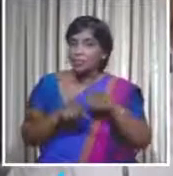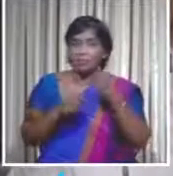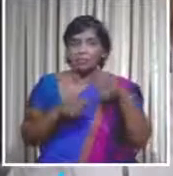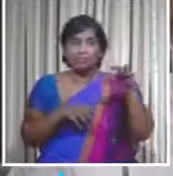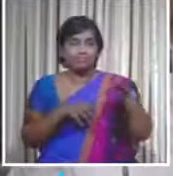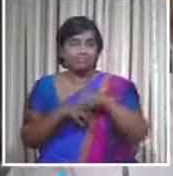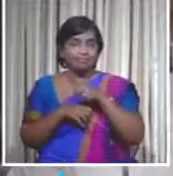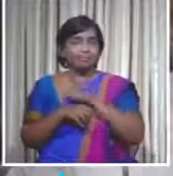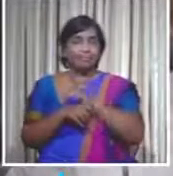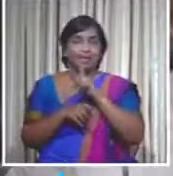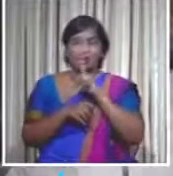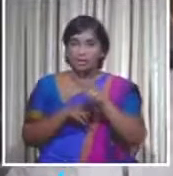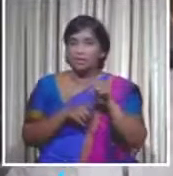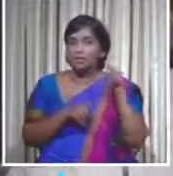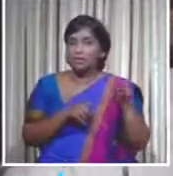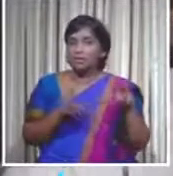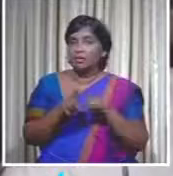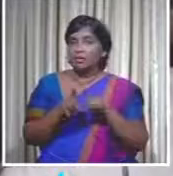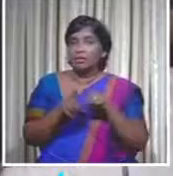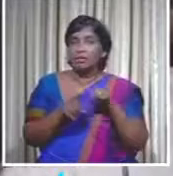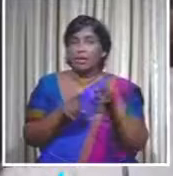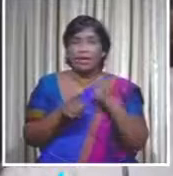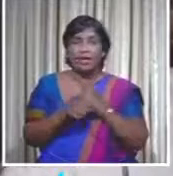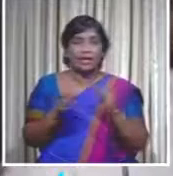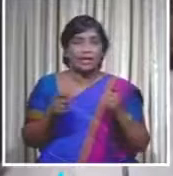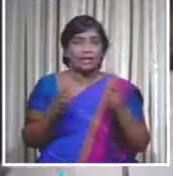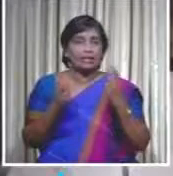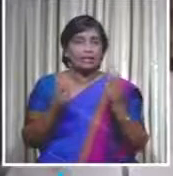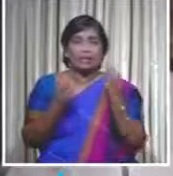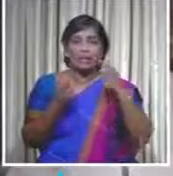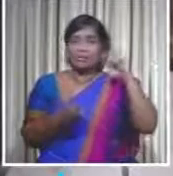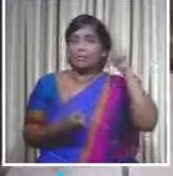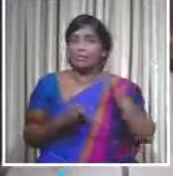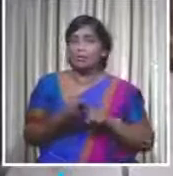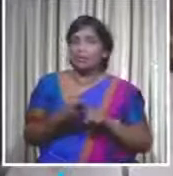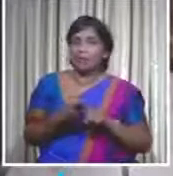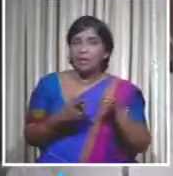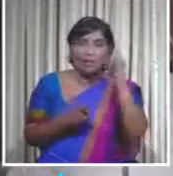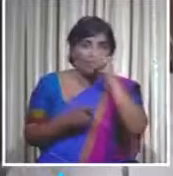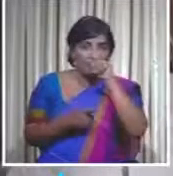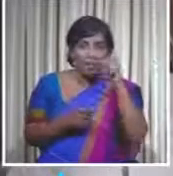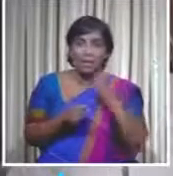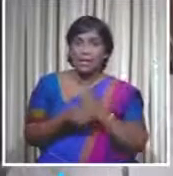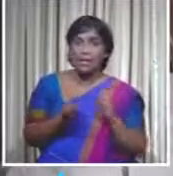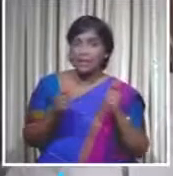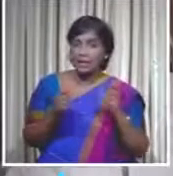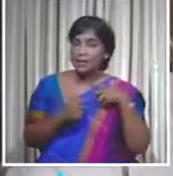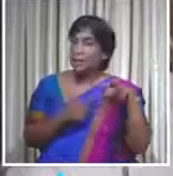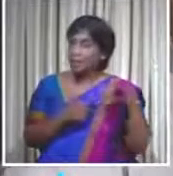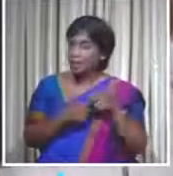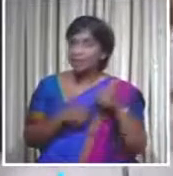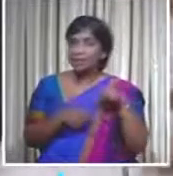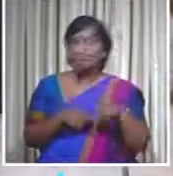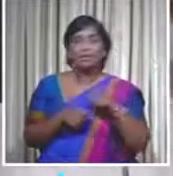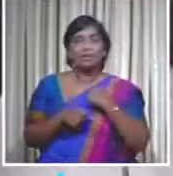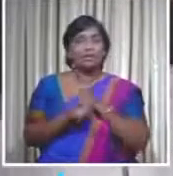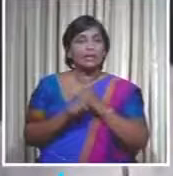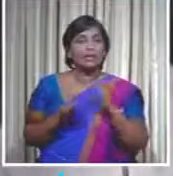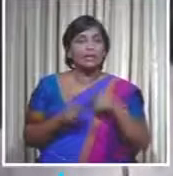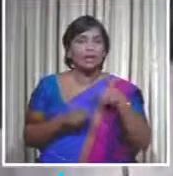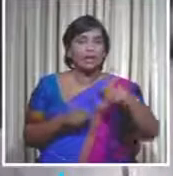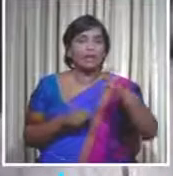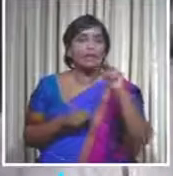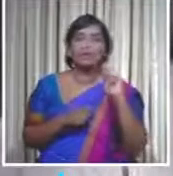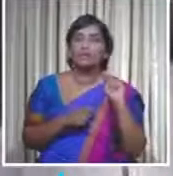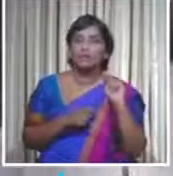කනවයි කියලා එතුමා කියලා තියෙනවා. එතුමා කියනවා එතකොට ගෑස් එක ඉක්මනට ඉවර වෙනවා. අපි මාසයක් ගෑස් එක පාවිච්චි කරා නම් දැන් පාවිච්චි කරන්න පුළුවන් දින